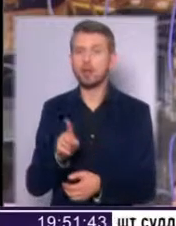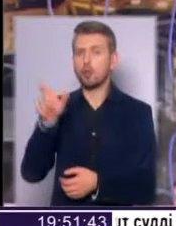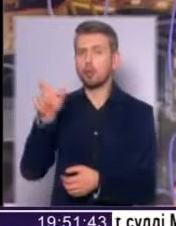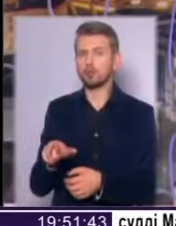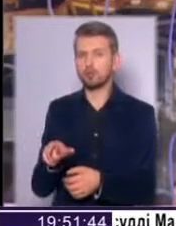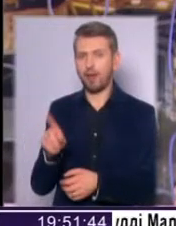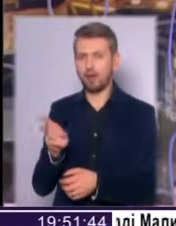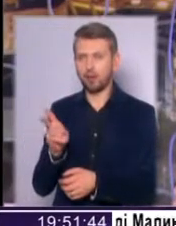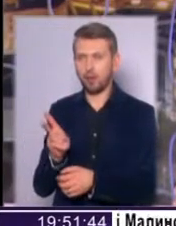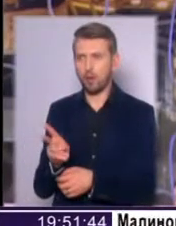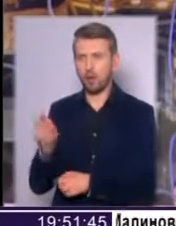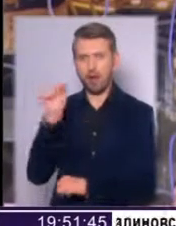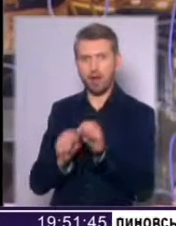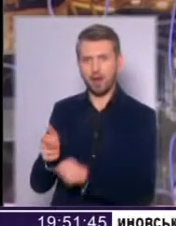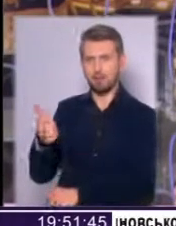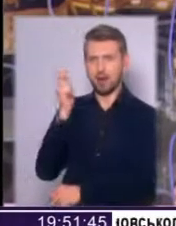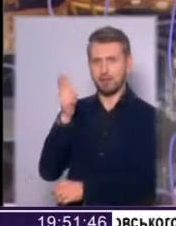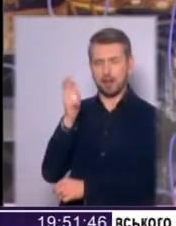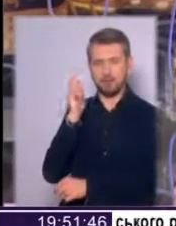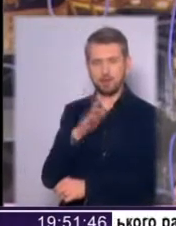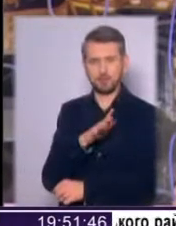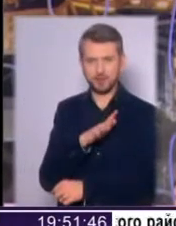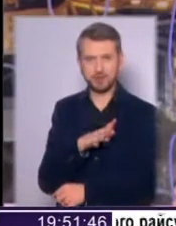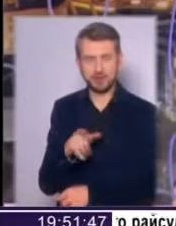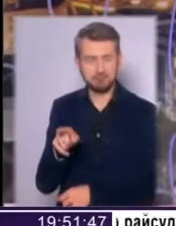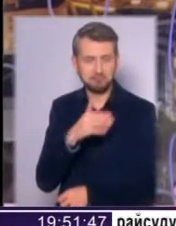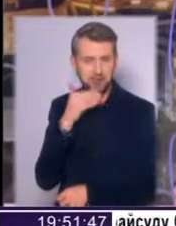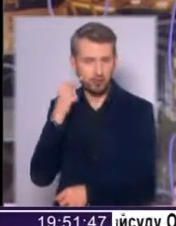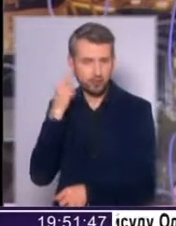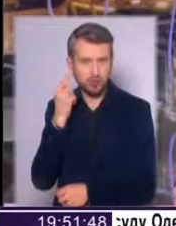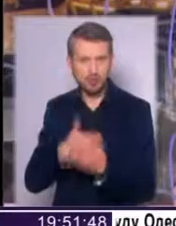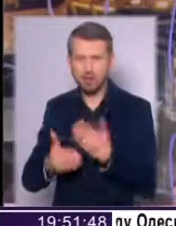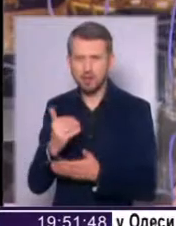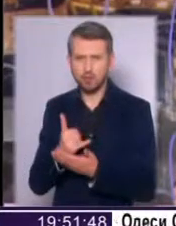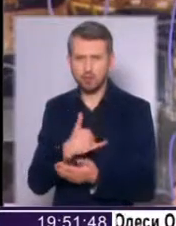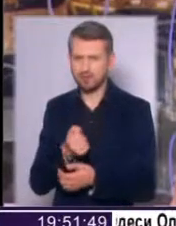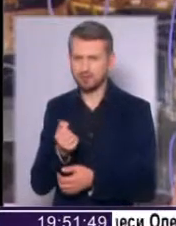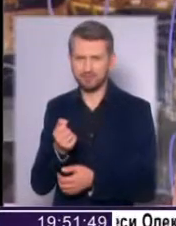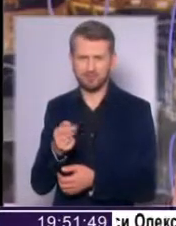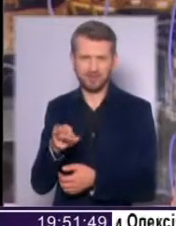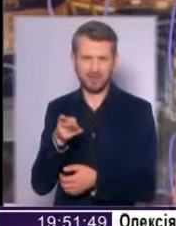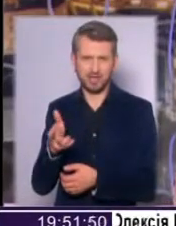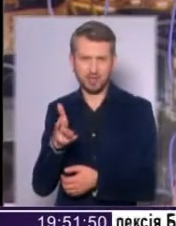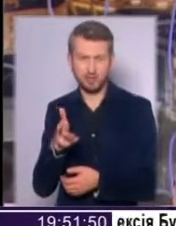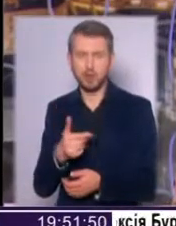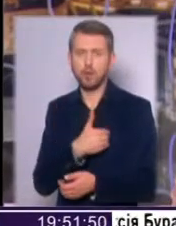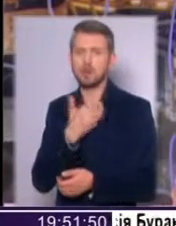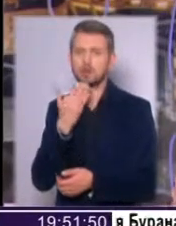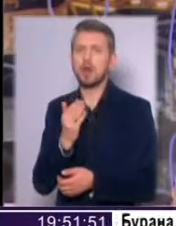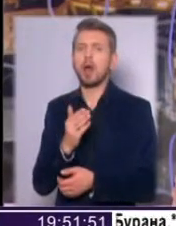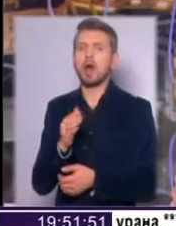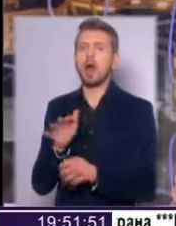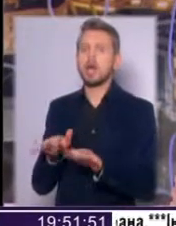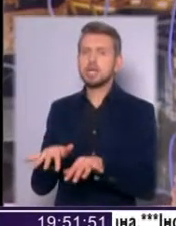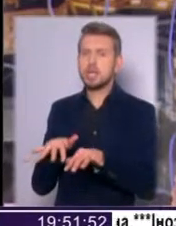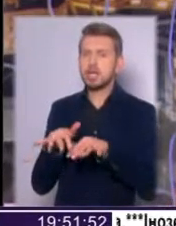який відстрілювався від НАБУ, багато хто чув цю інформацію. Я наостанок, у нас кілька хвилин, хочу вас запитати, що сталося на засіданні